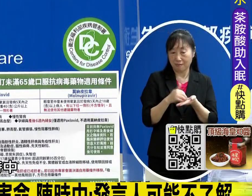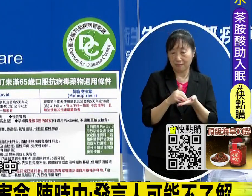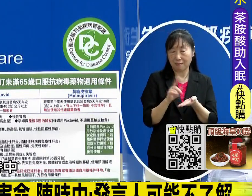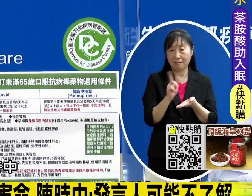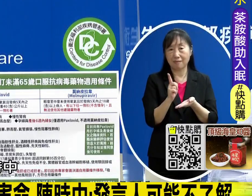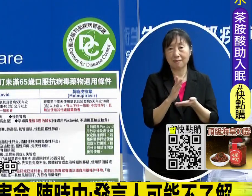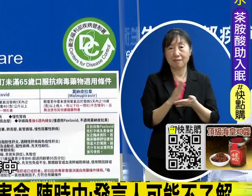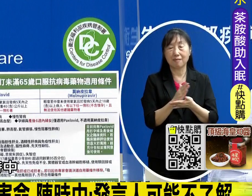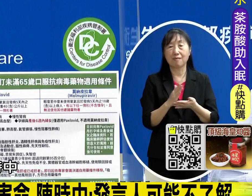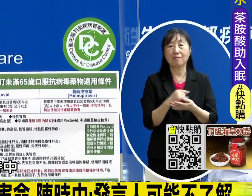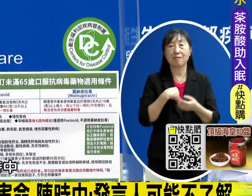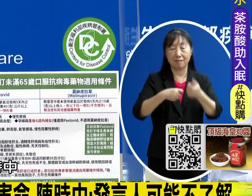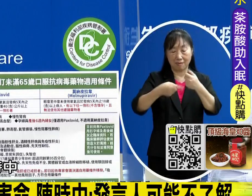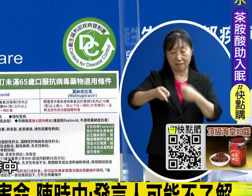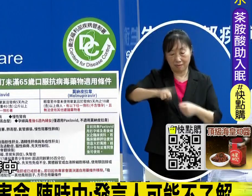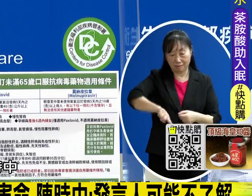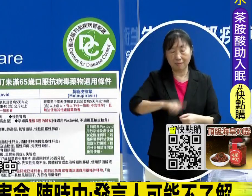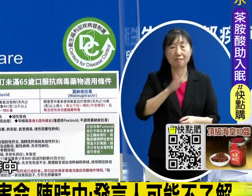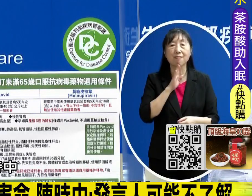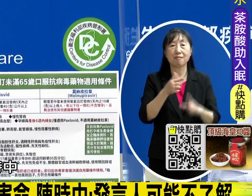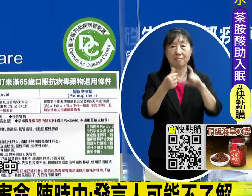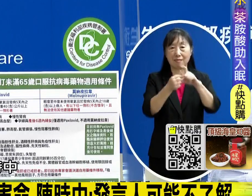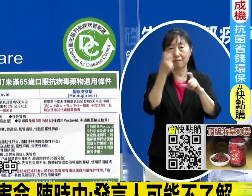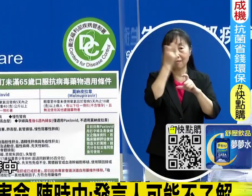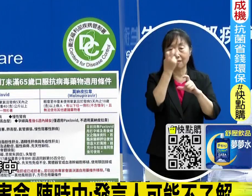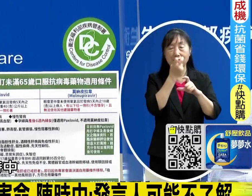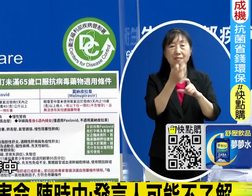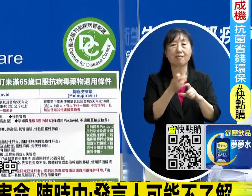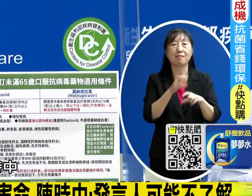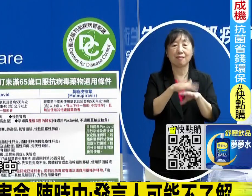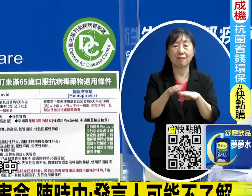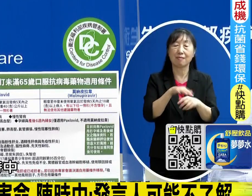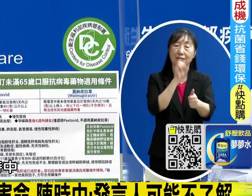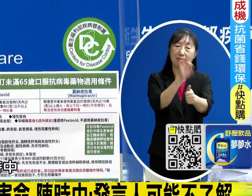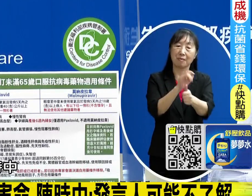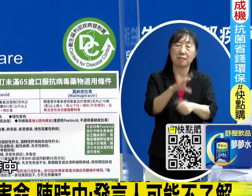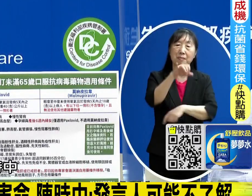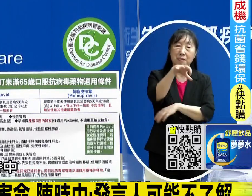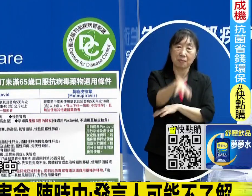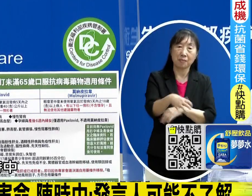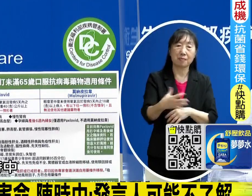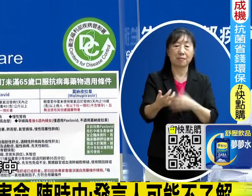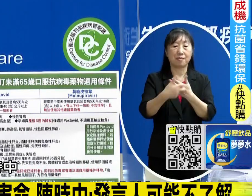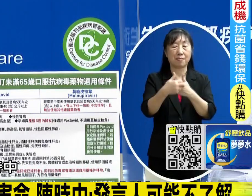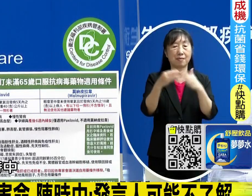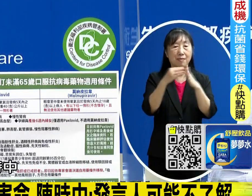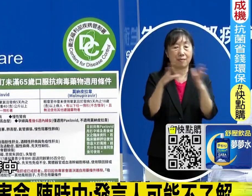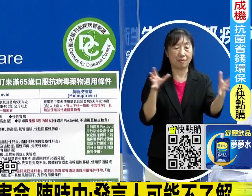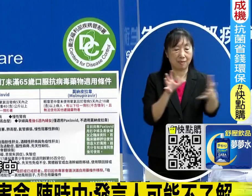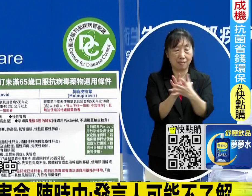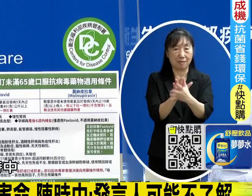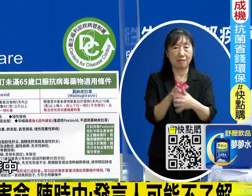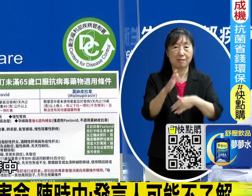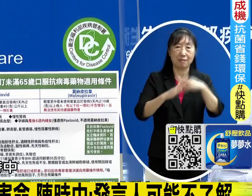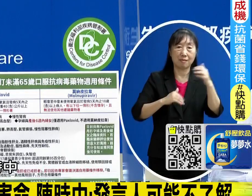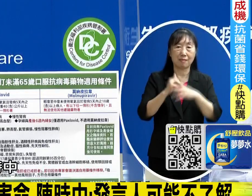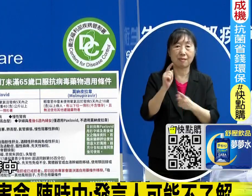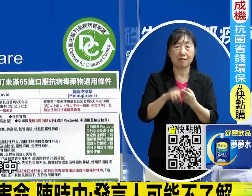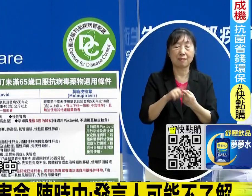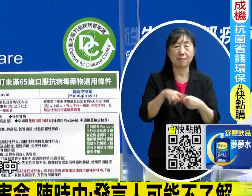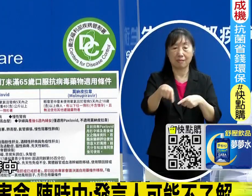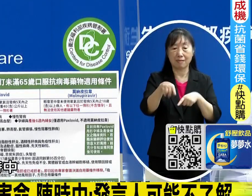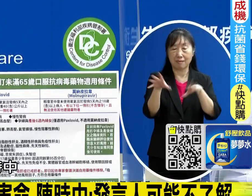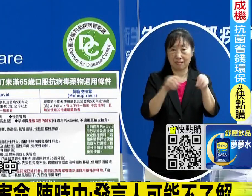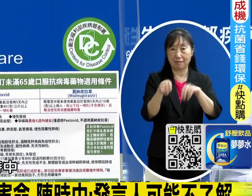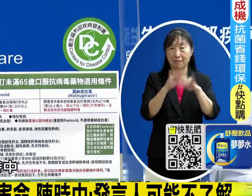面有区管，那区管都是在领导哈，或者跟地方卫生局在合作的。所以这资料在实际上基本